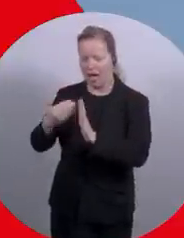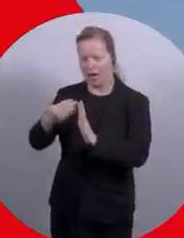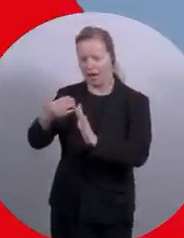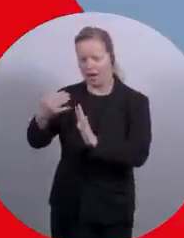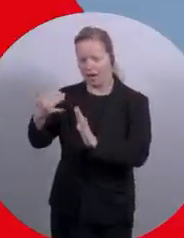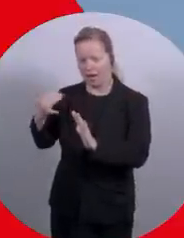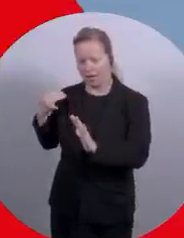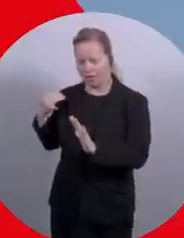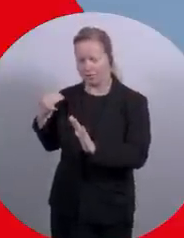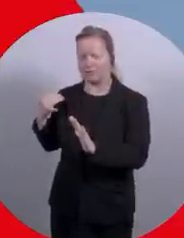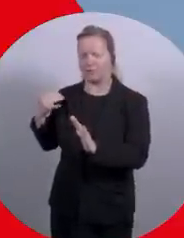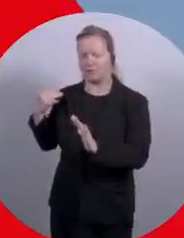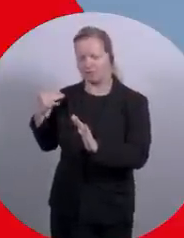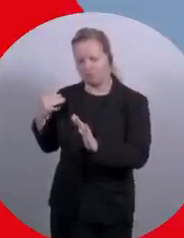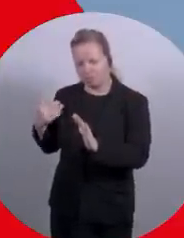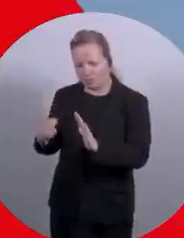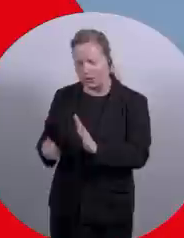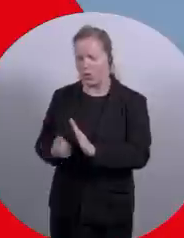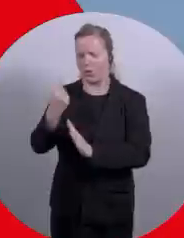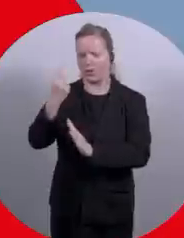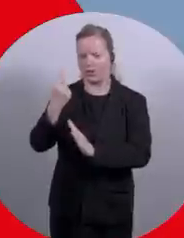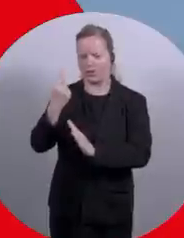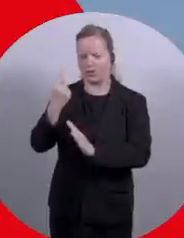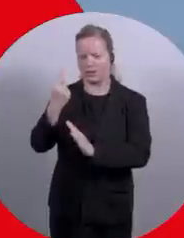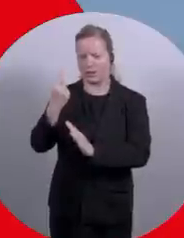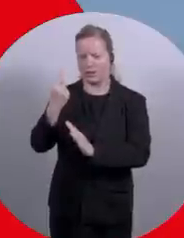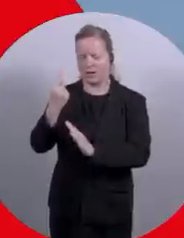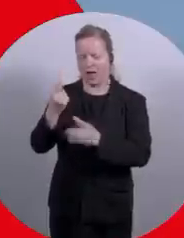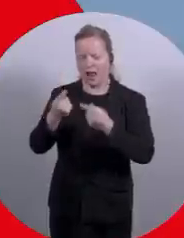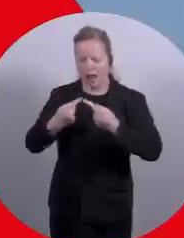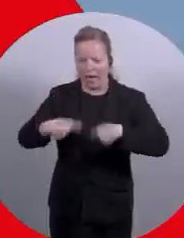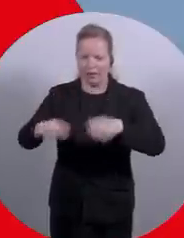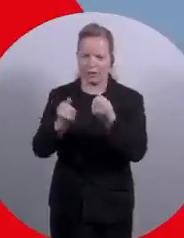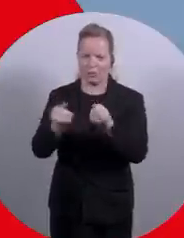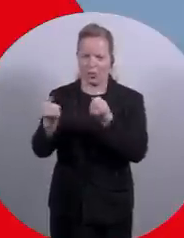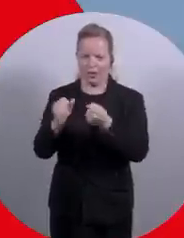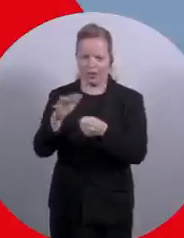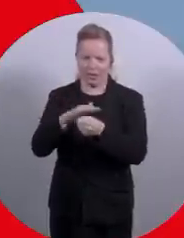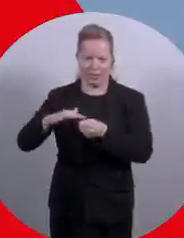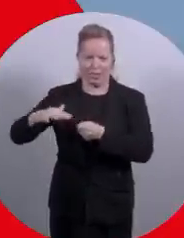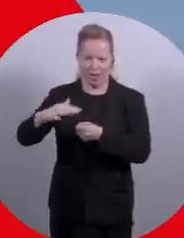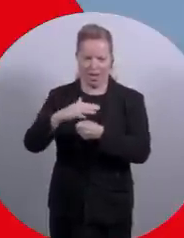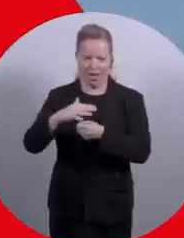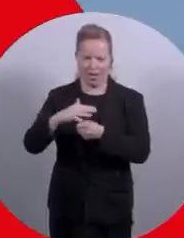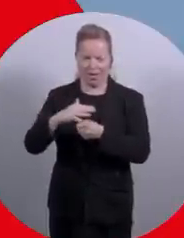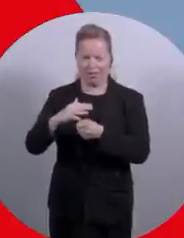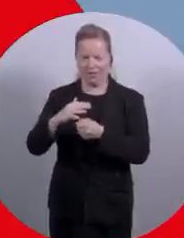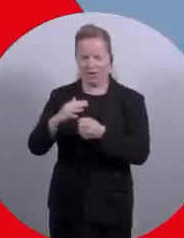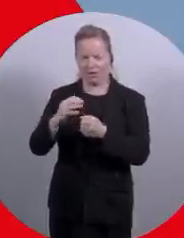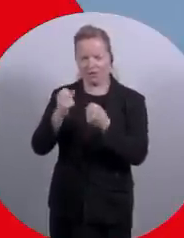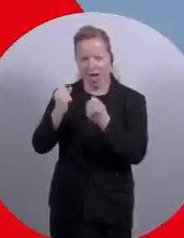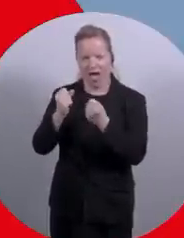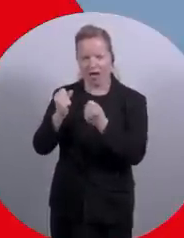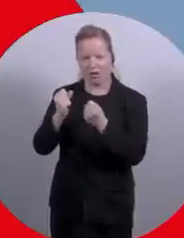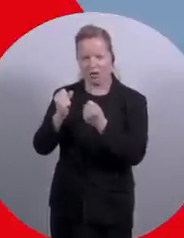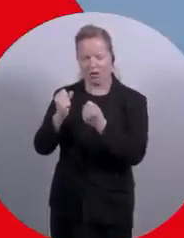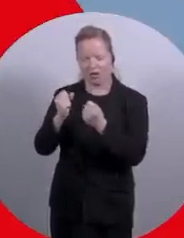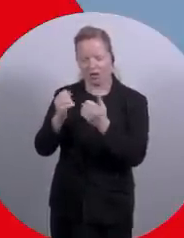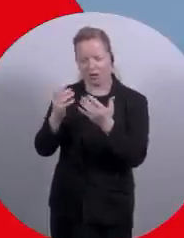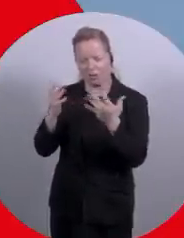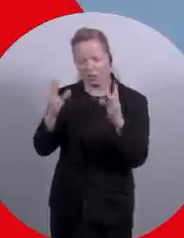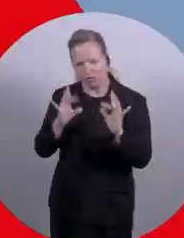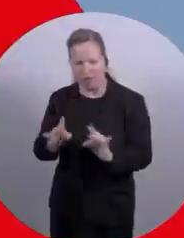auch in der Unmittelbarkeit einer Landespolitik beschäftigen und bin auch